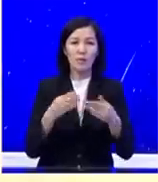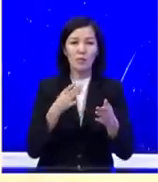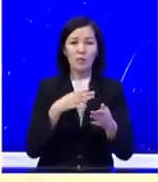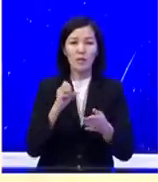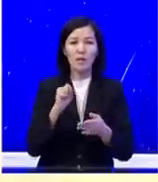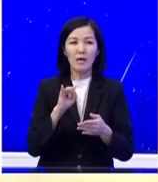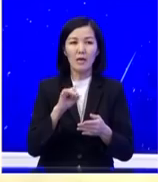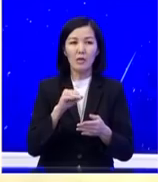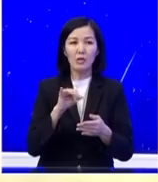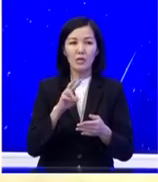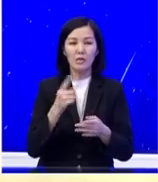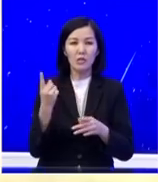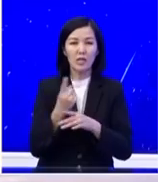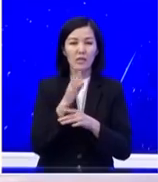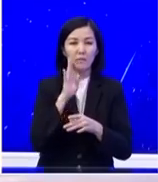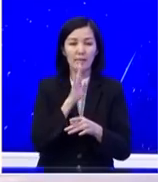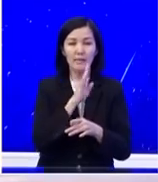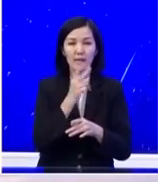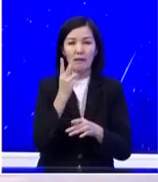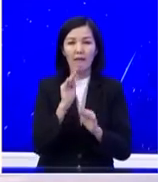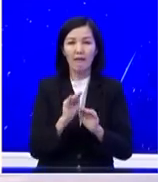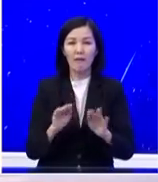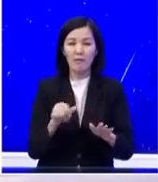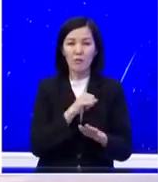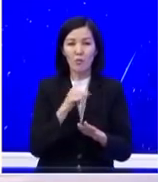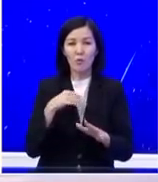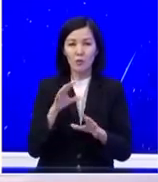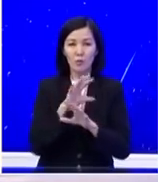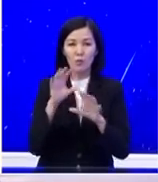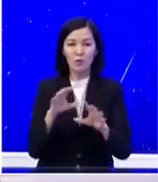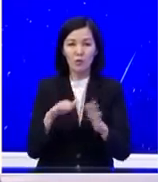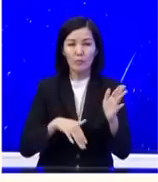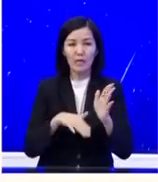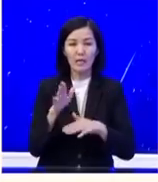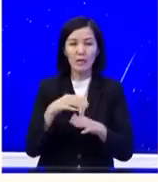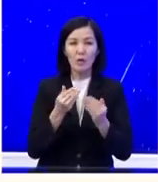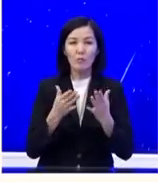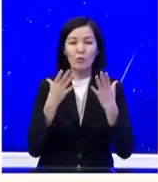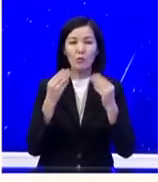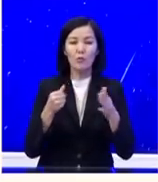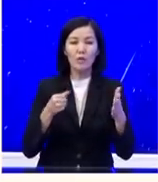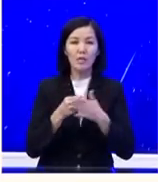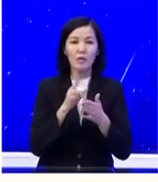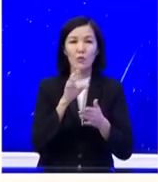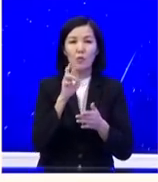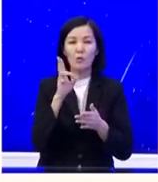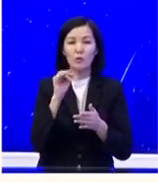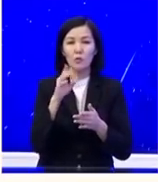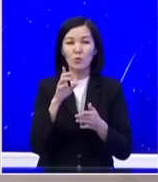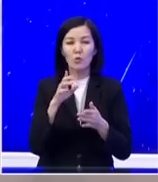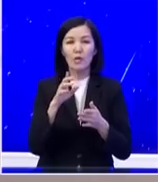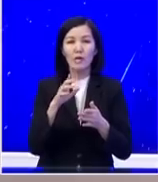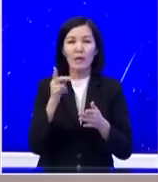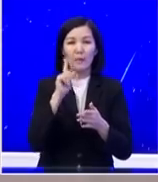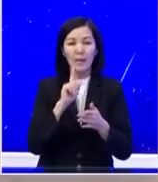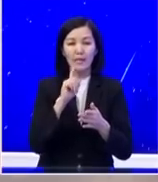Айжан Берліқожанова жалғыз бастана, екі баланы өз өсіріп тәрбиелеп отыр. Осы уақытқа дейін Көксу ауданына қарасты Көксу бекетінде пәтер